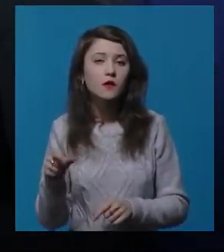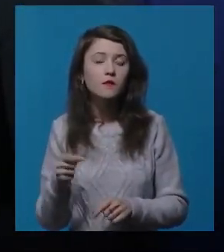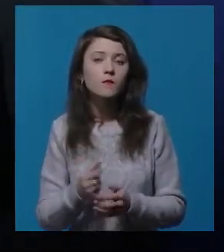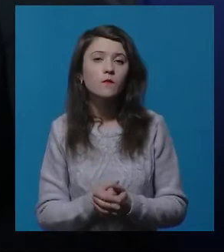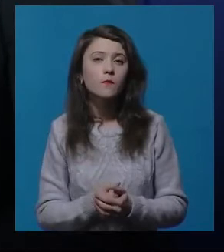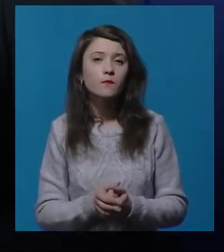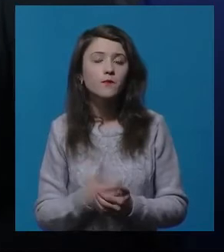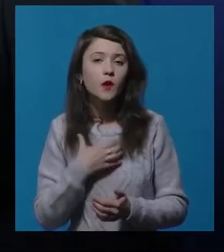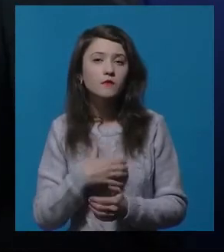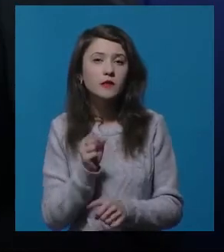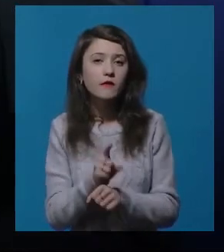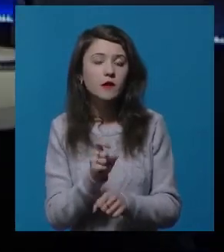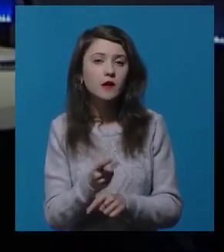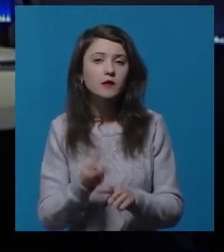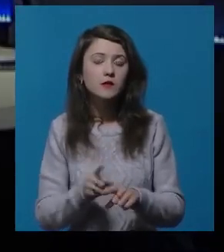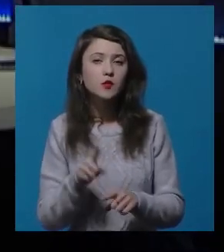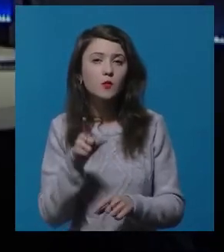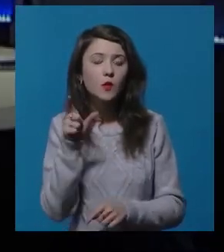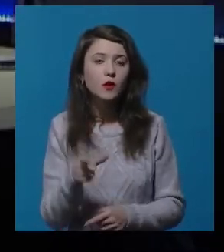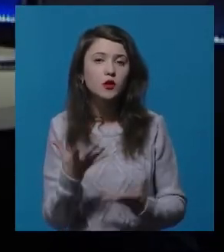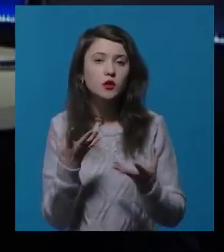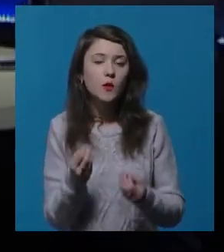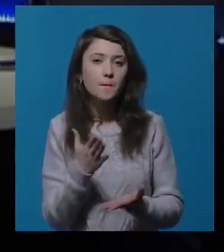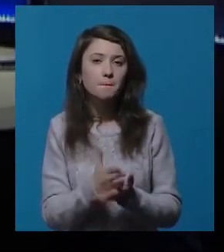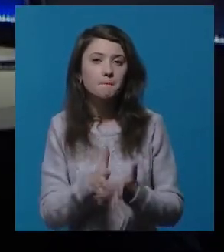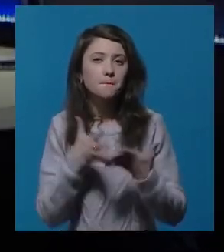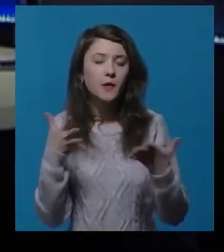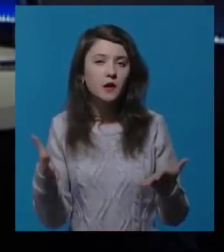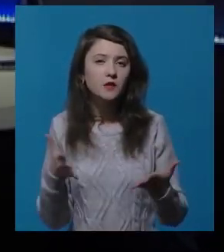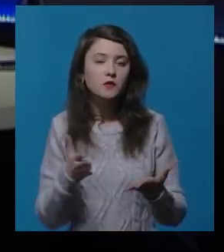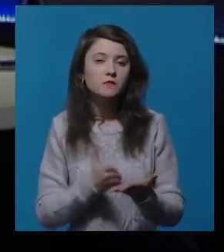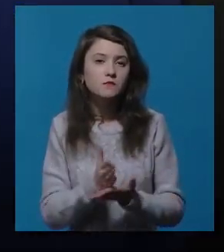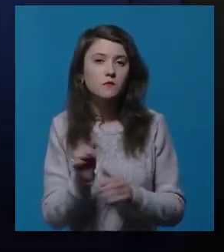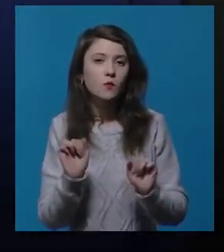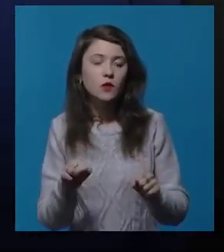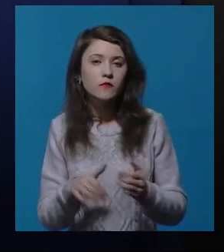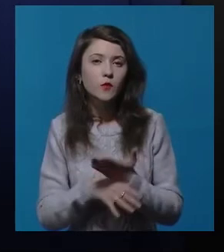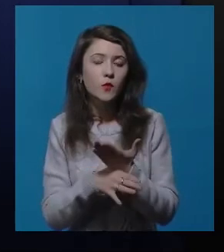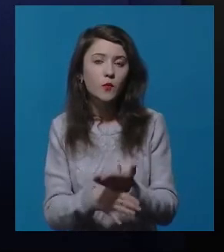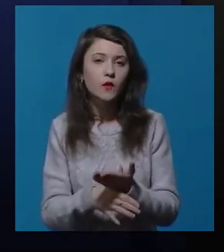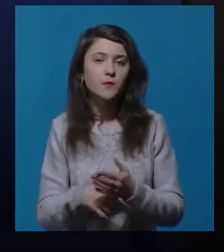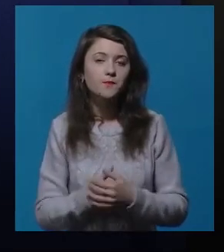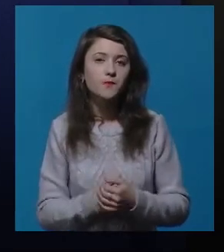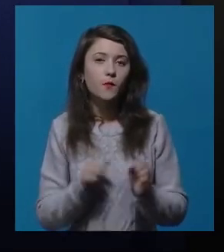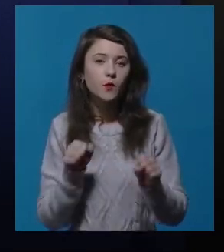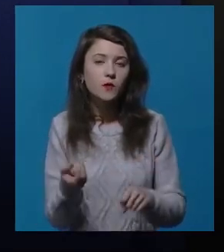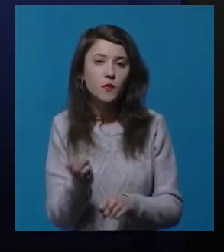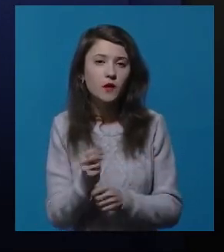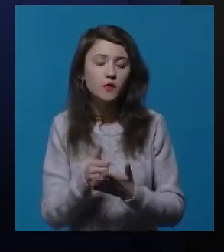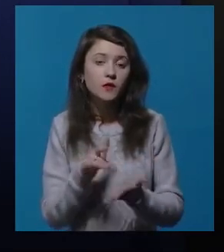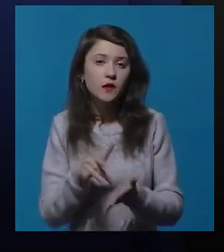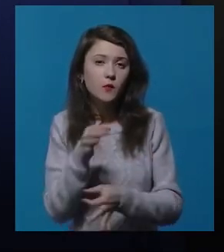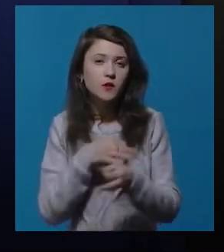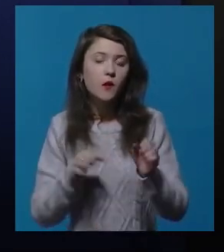це для те, щоб людина ще мала більш широкий спектр допомоги. Тому що можна прийти до центру